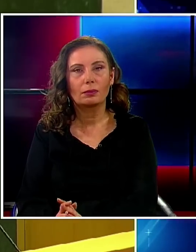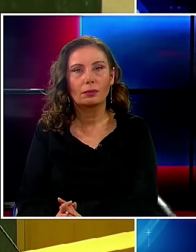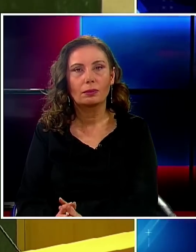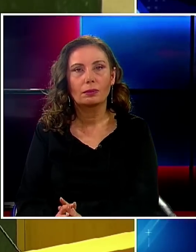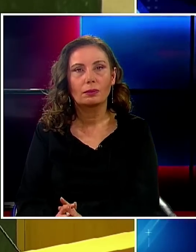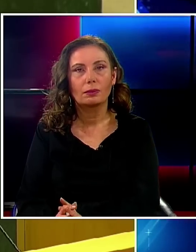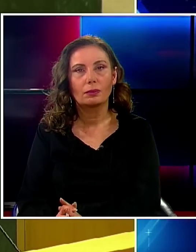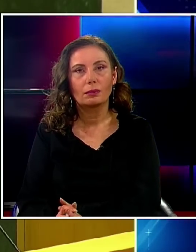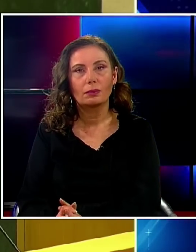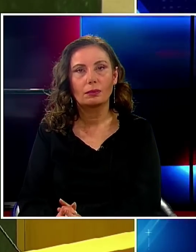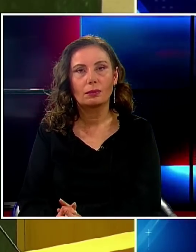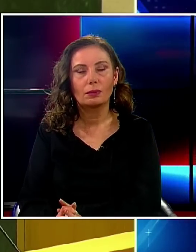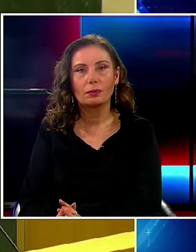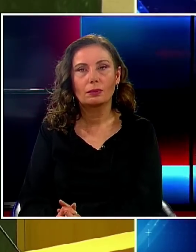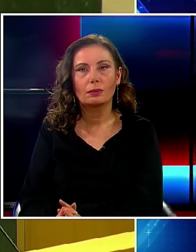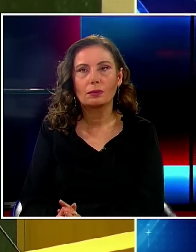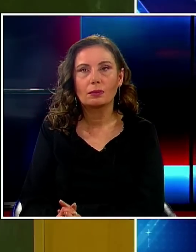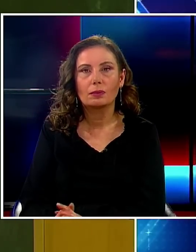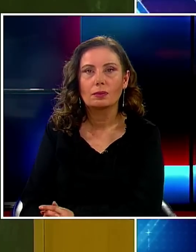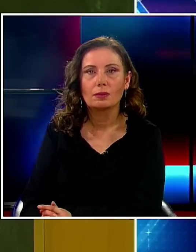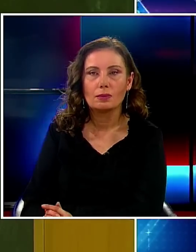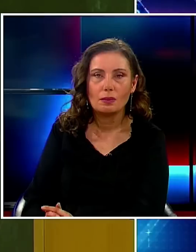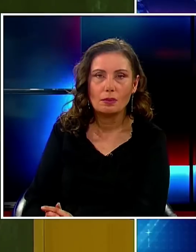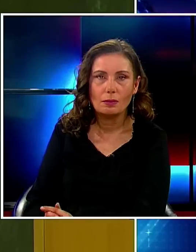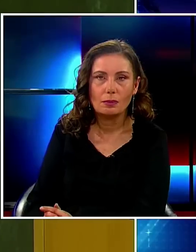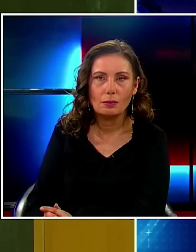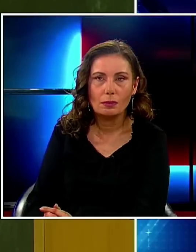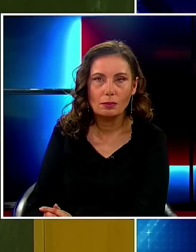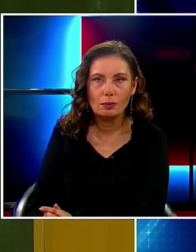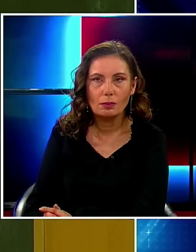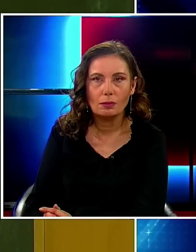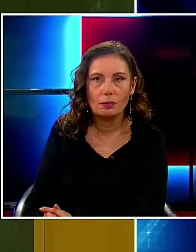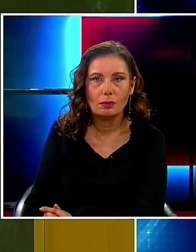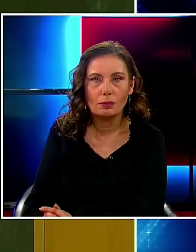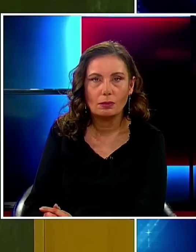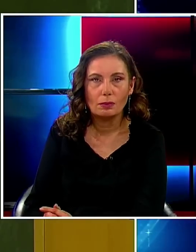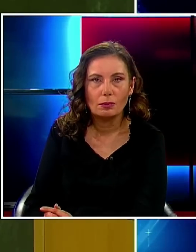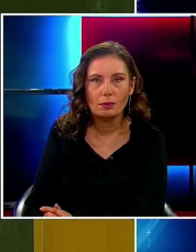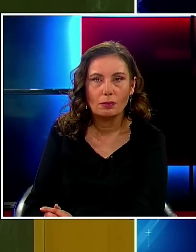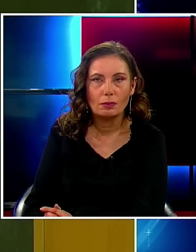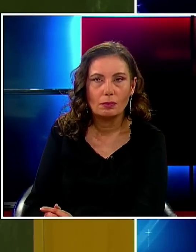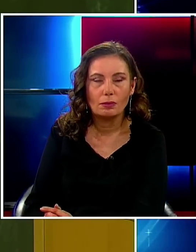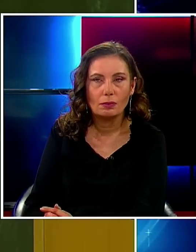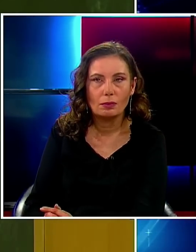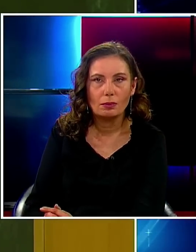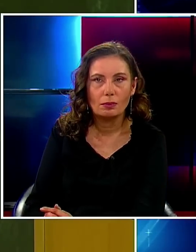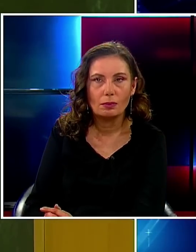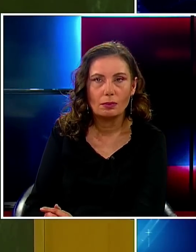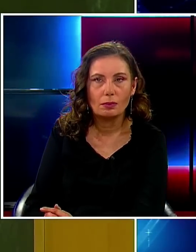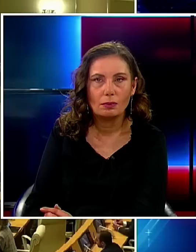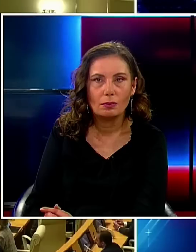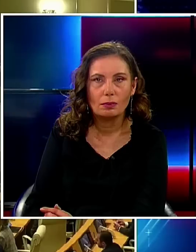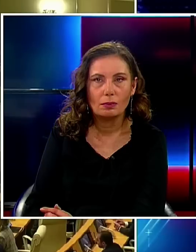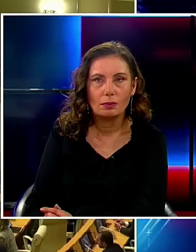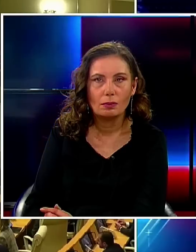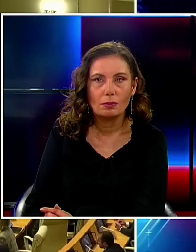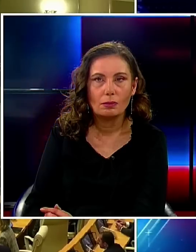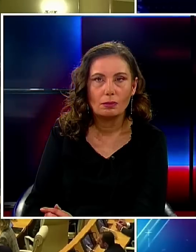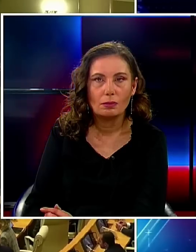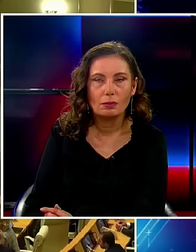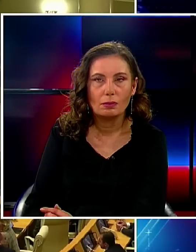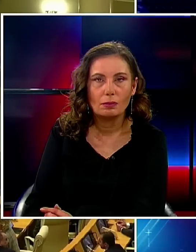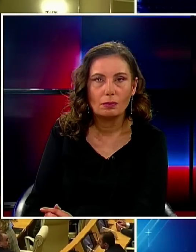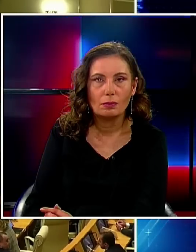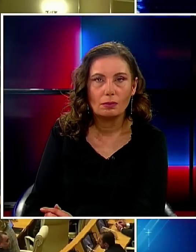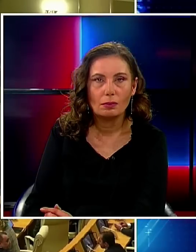გამოსვლის. მათ შორის მოვისმინე რაღაც კრიტიკული შეფასებები, რომ ელოდებოდნენ მისგან რაღაც კონკრეტულ ნაბიჯებს